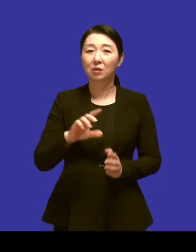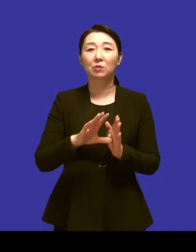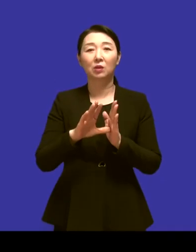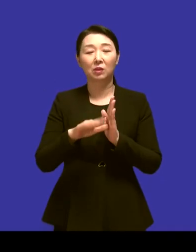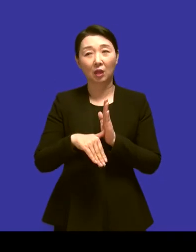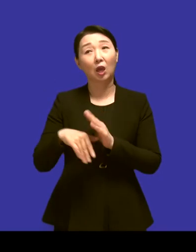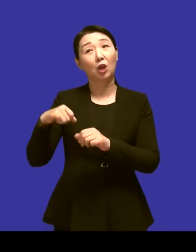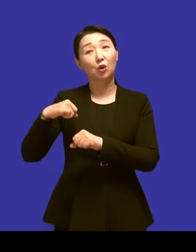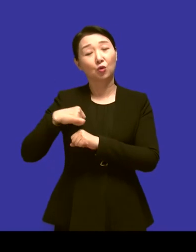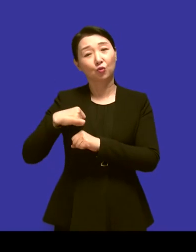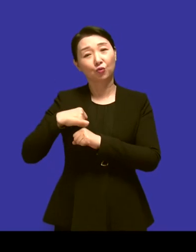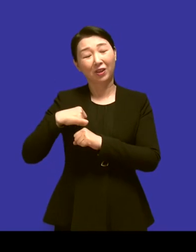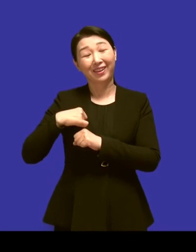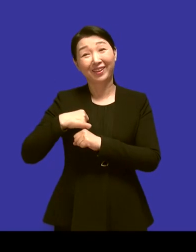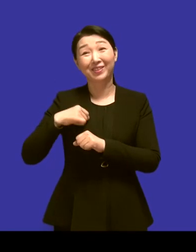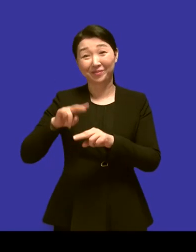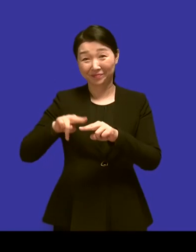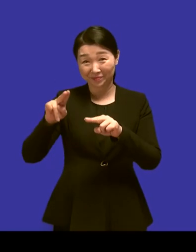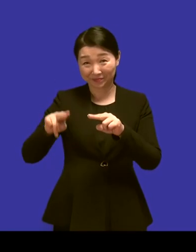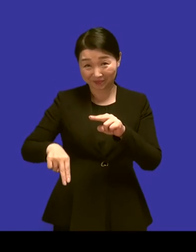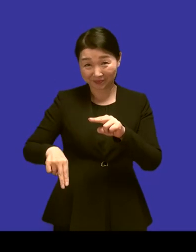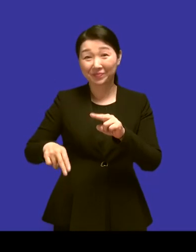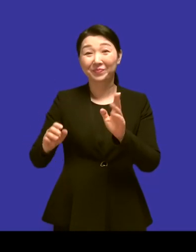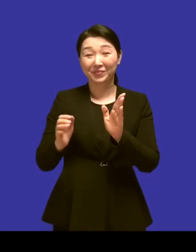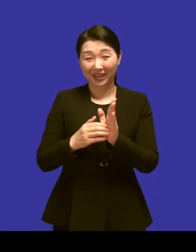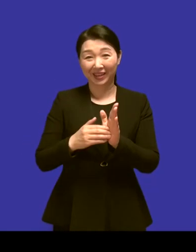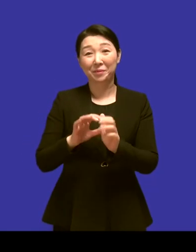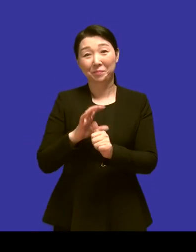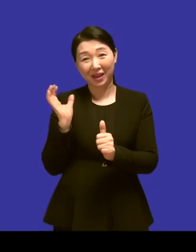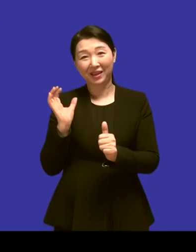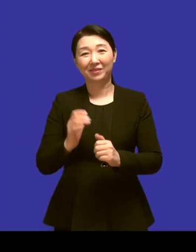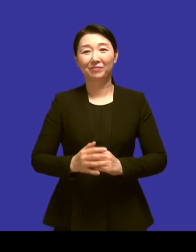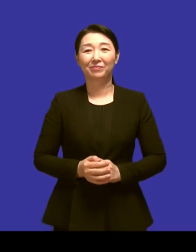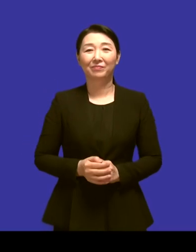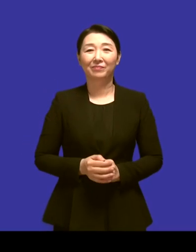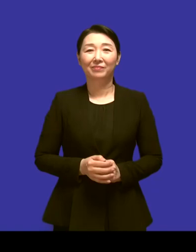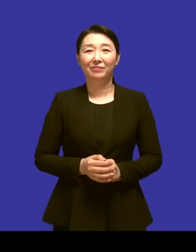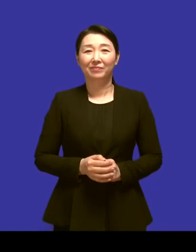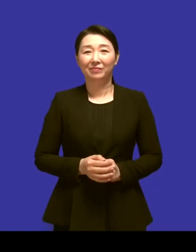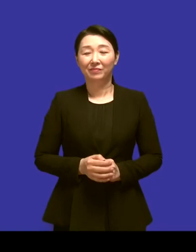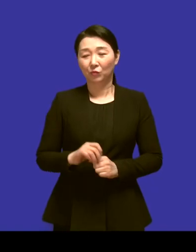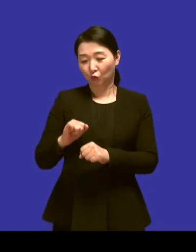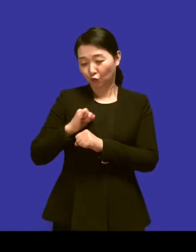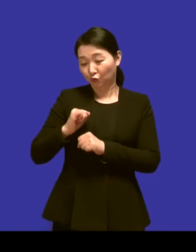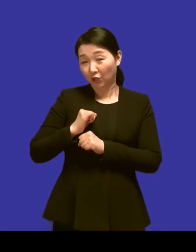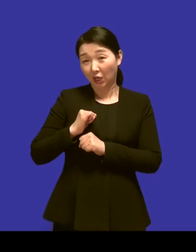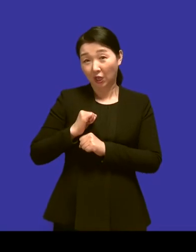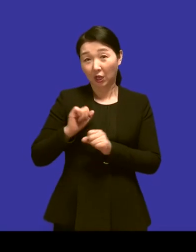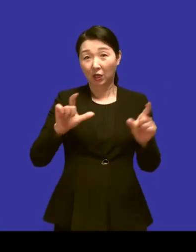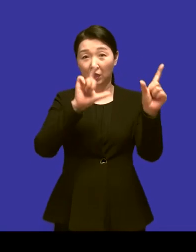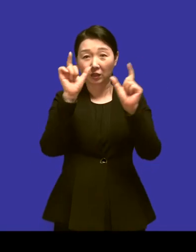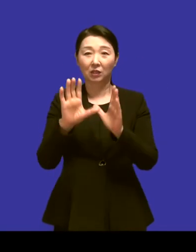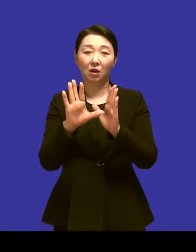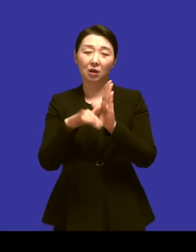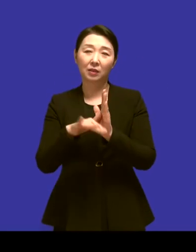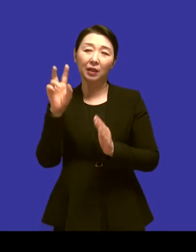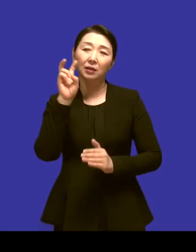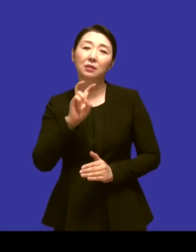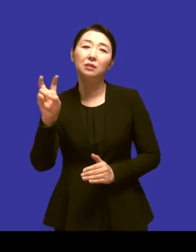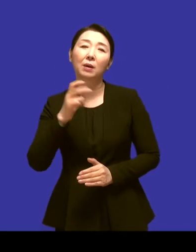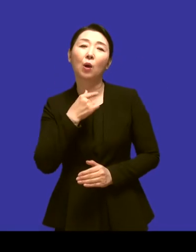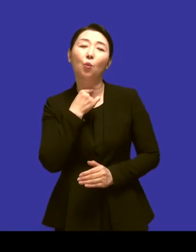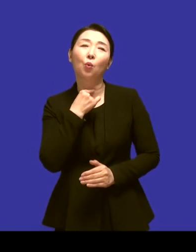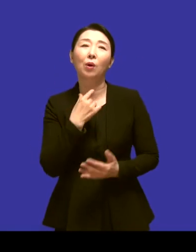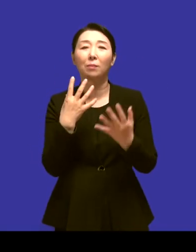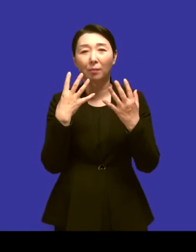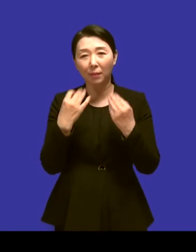2020년도에 이제 군대에서 막 전역을 했었어요. 이제 12월에 전역을 했는데 그때 군대 있는 동안에 너무 이제 음악으로 하고 싶은